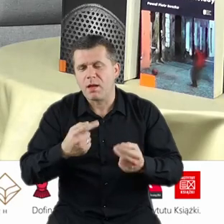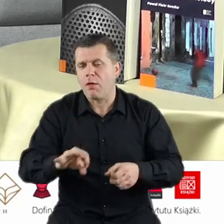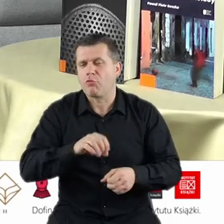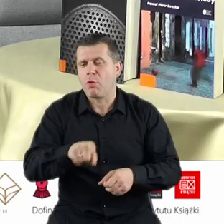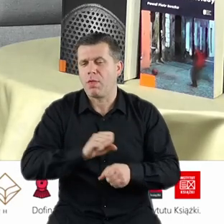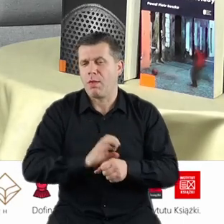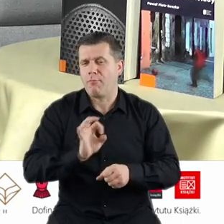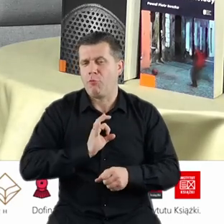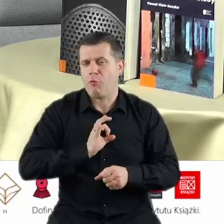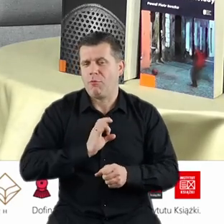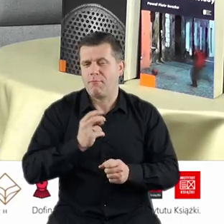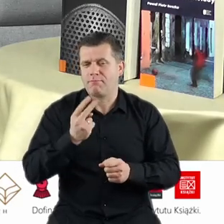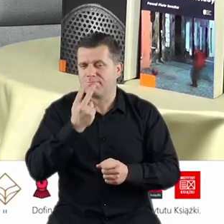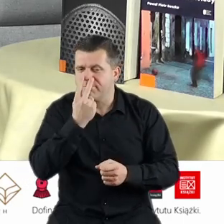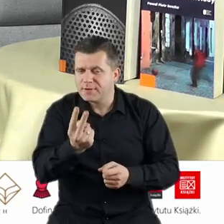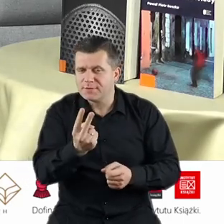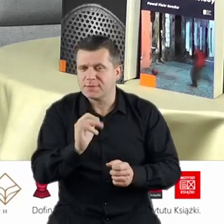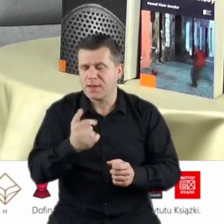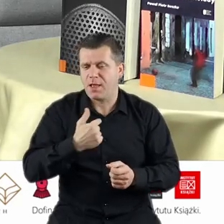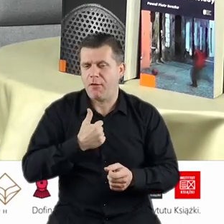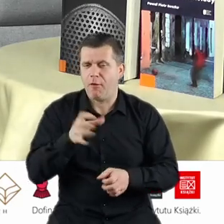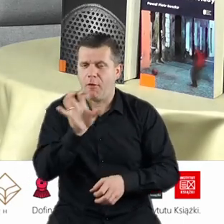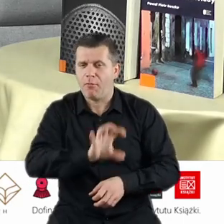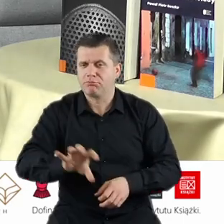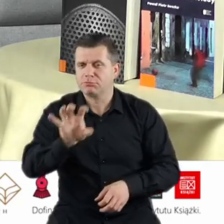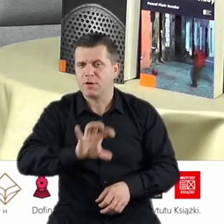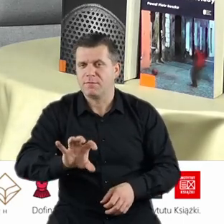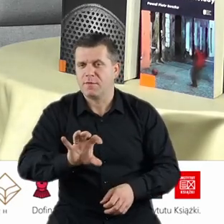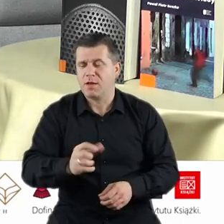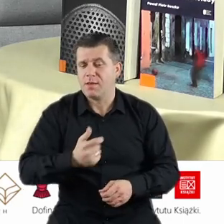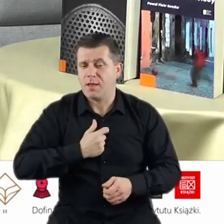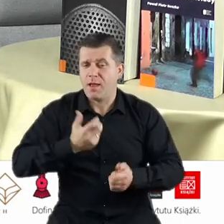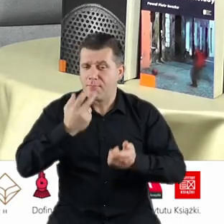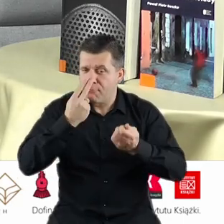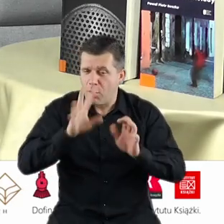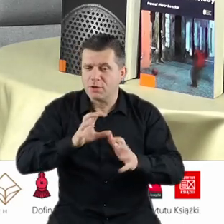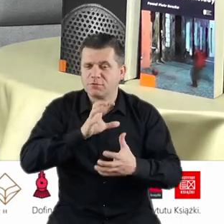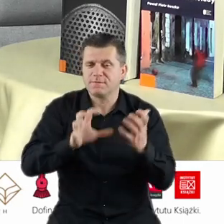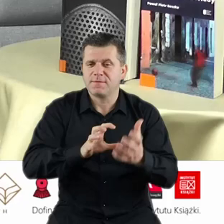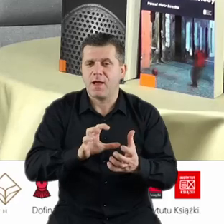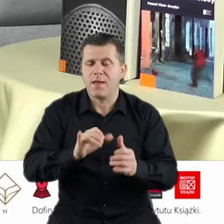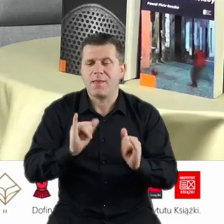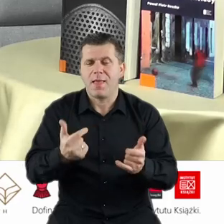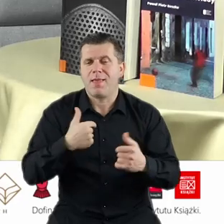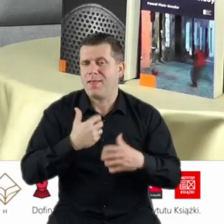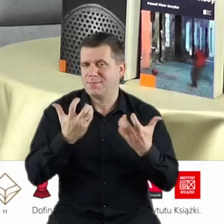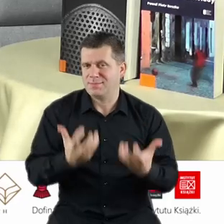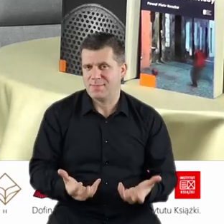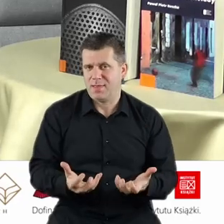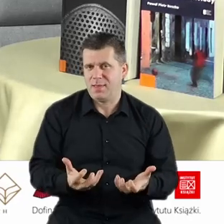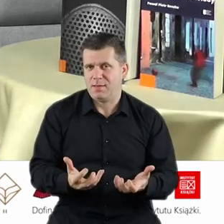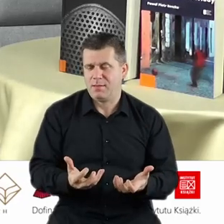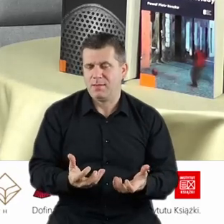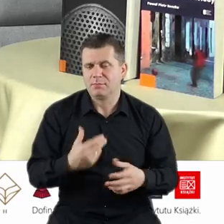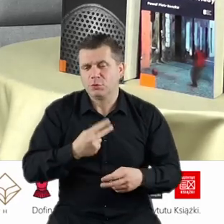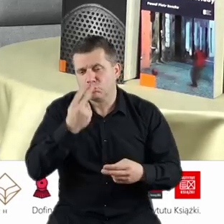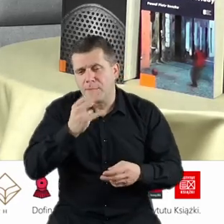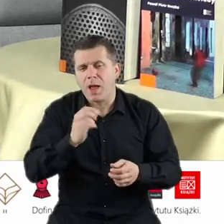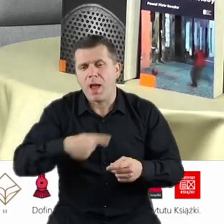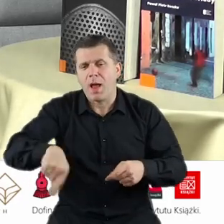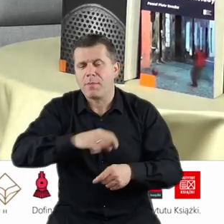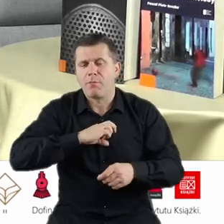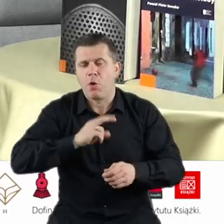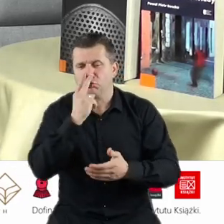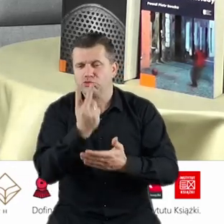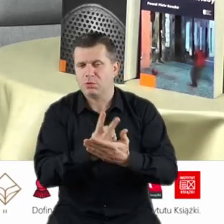reportaż przedstawia mój punkt widzenia, ja wybieram punkt obserwacji, ja pokazuję świat takim, jakim go widzę, jakim chcę, żeby